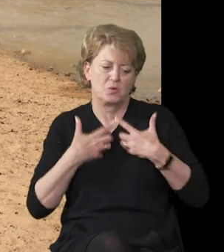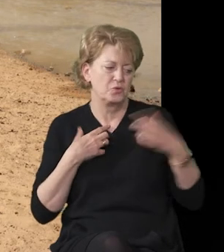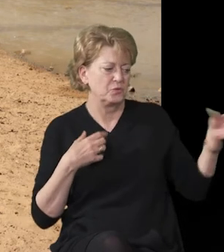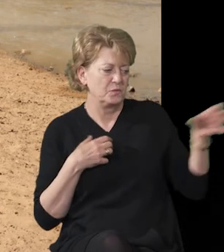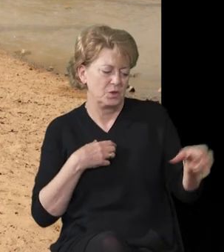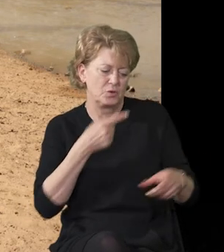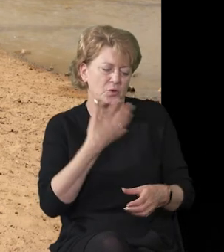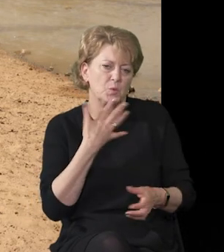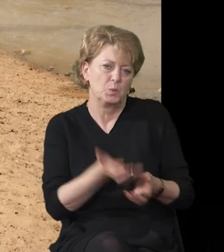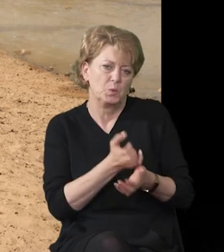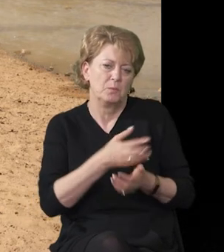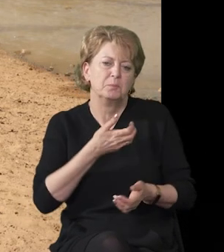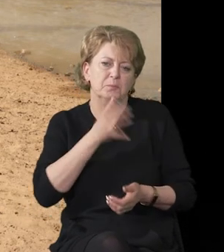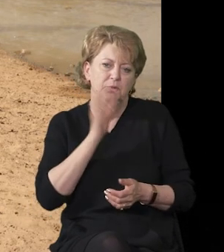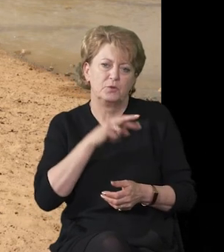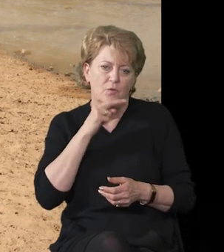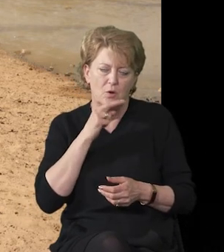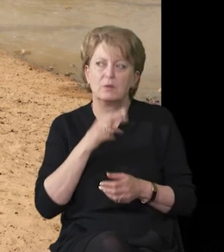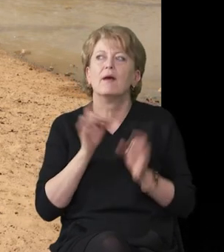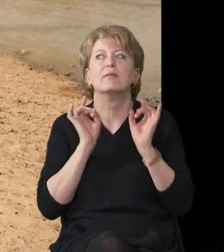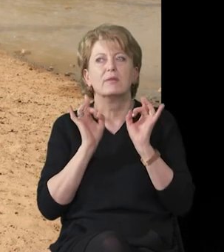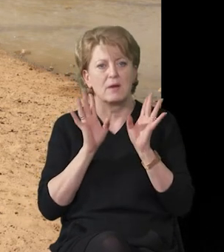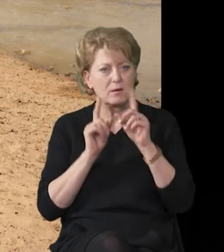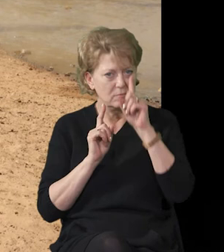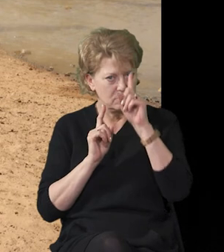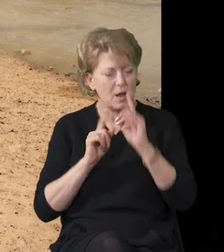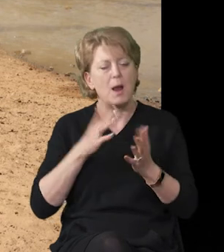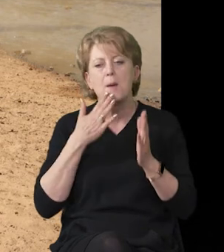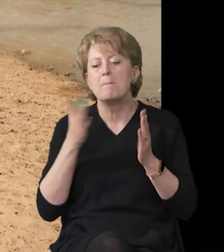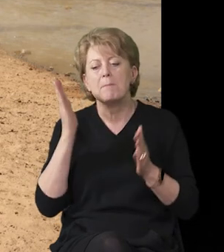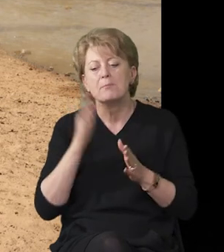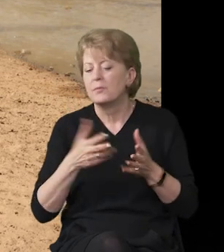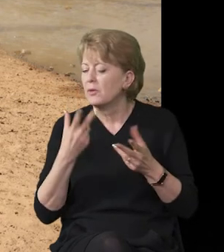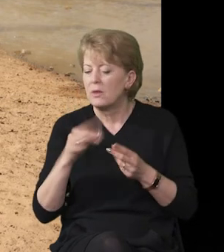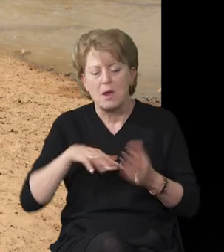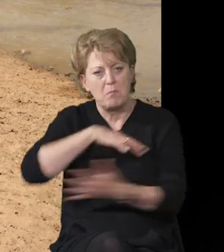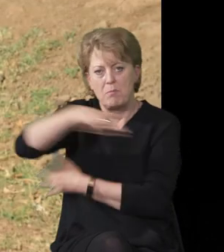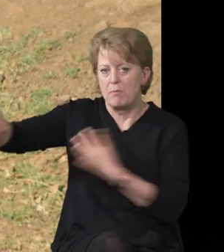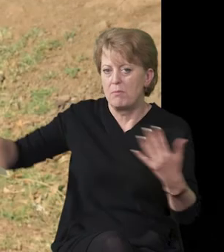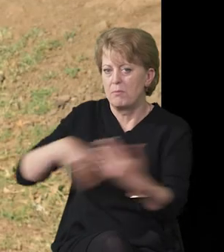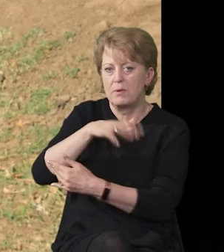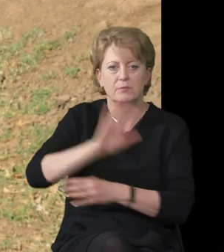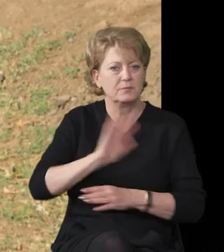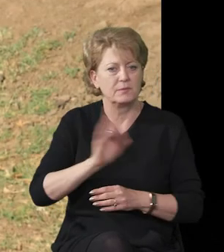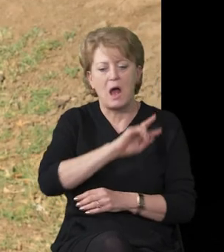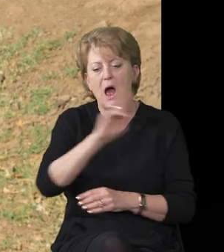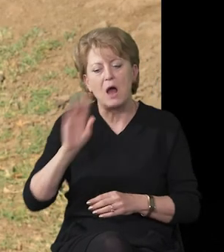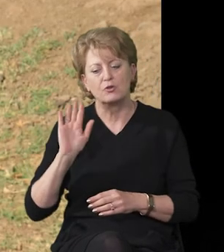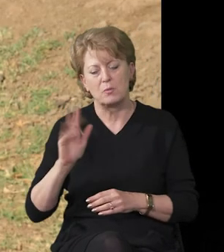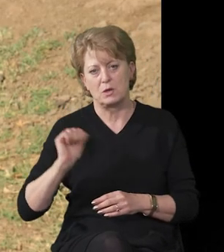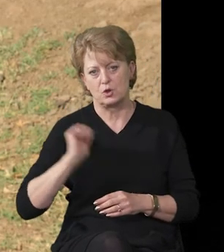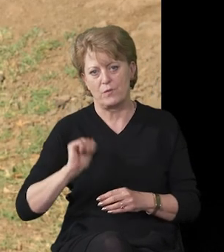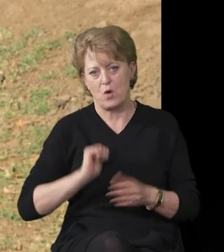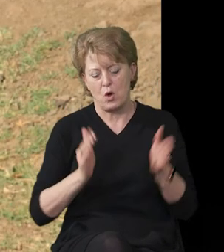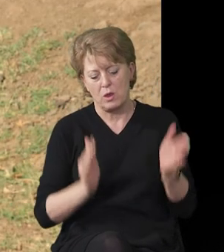miejsca się nie mieszają. Każda ta czynność odbywa się we własnym, jakimś określonym dla lokalnej społeczności miejscu i wszyscy